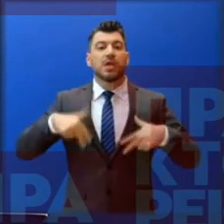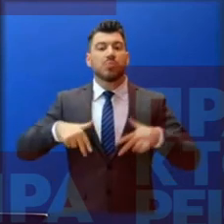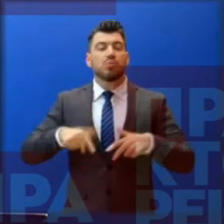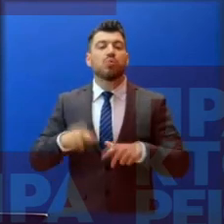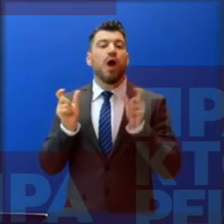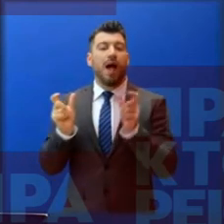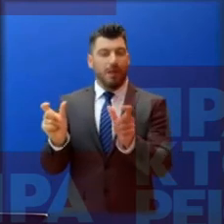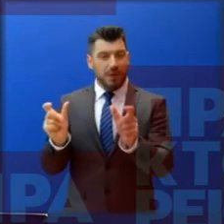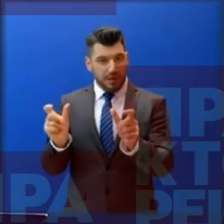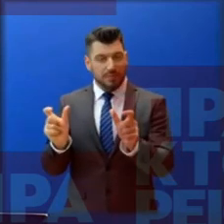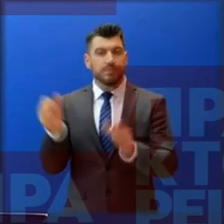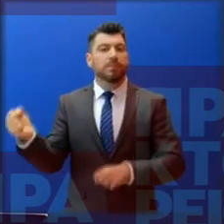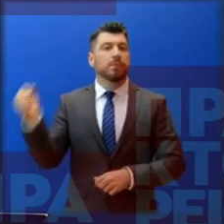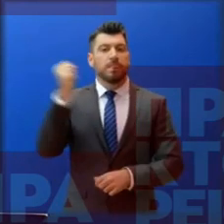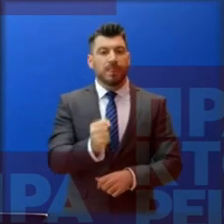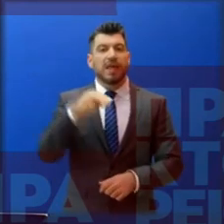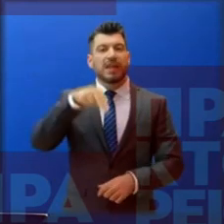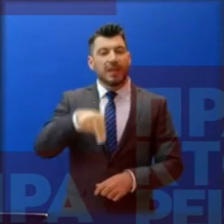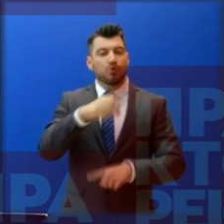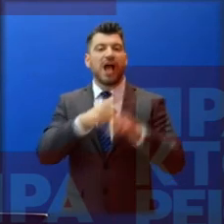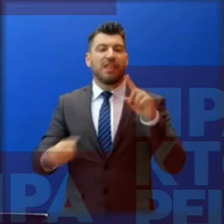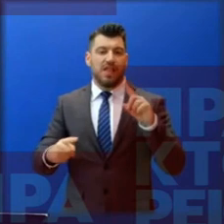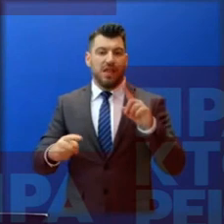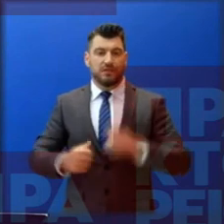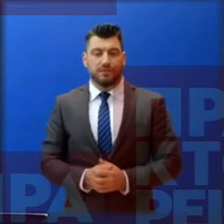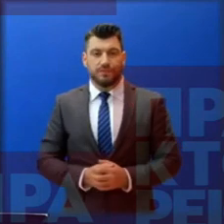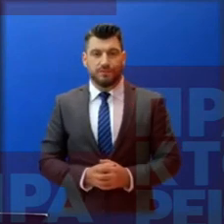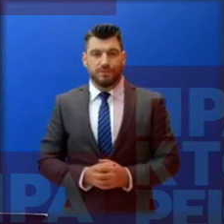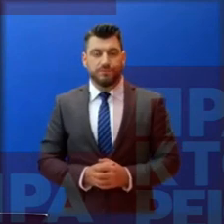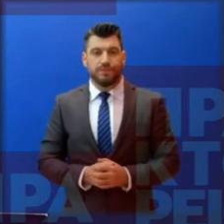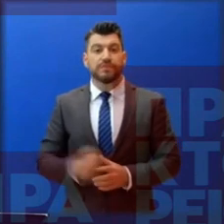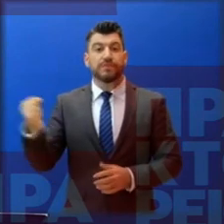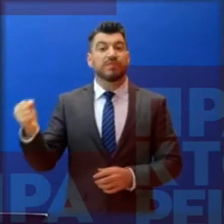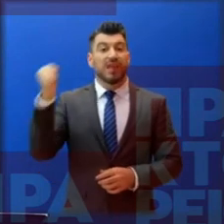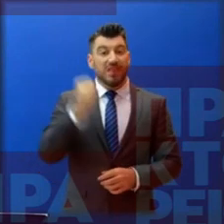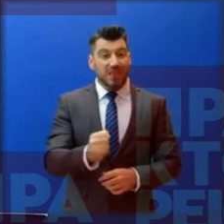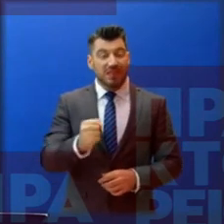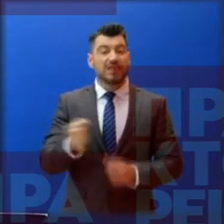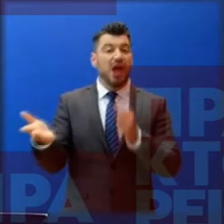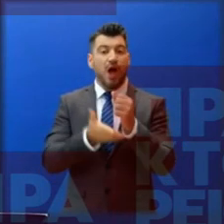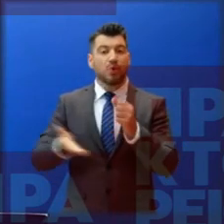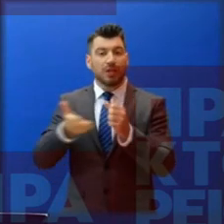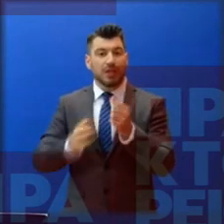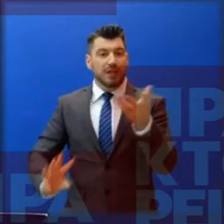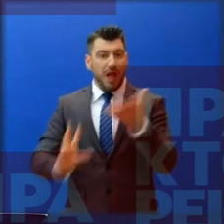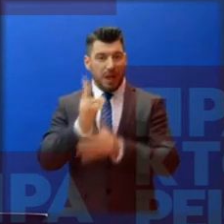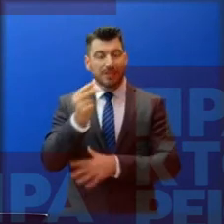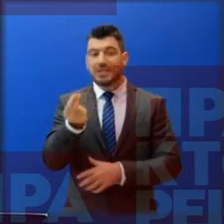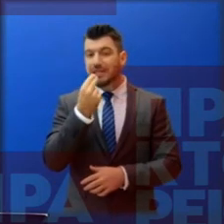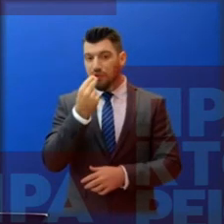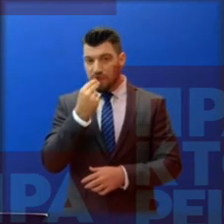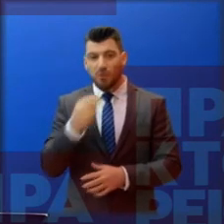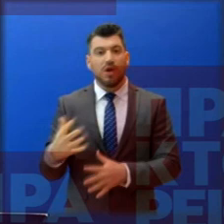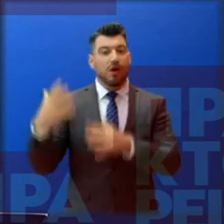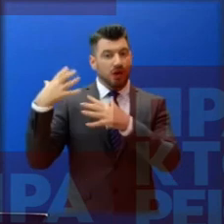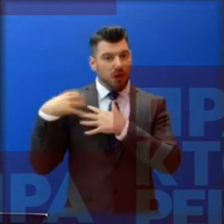Άμυνας αναλαμβάνει ο Νίκος Χαρδαλιάς. Τη θέση του Υφυπουργού Αγροτικής Ανάπτυξης και Τροφίμων, αρμοδίου